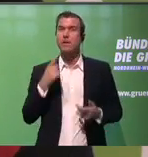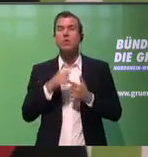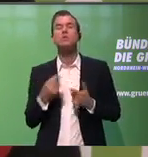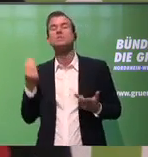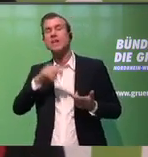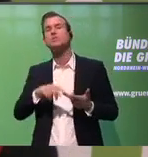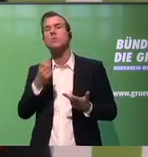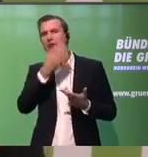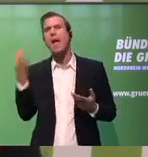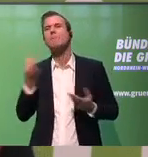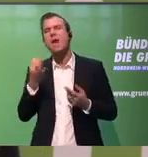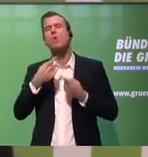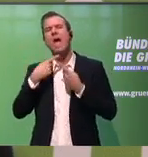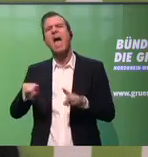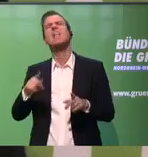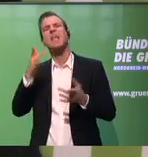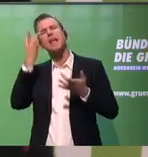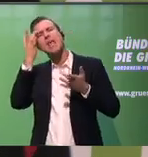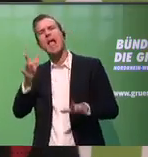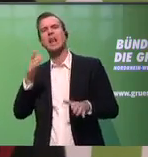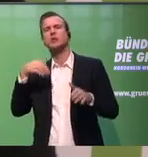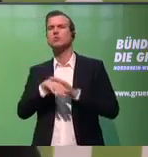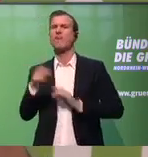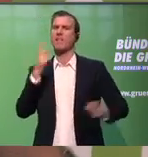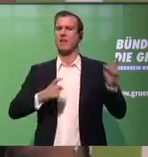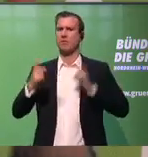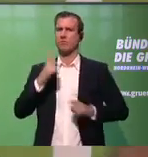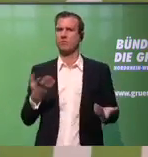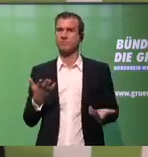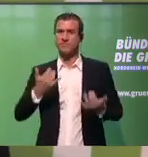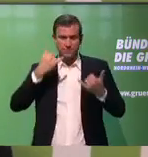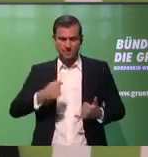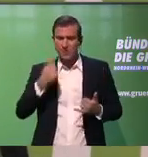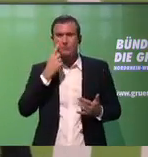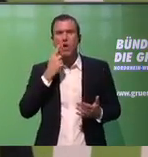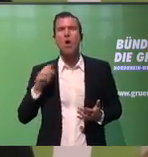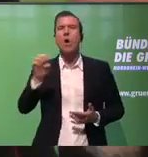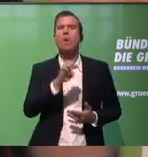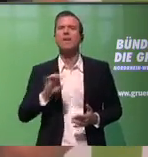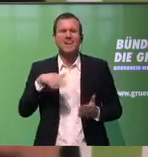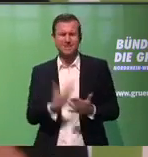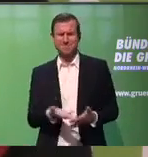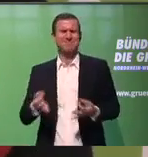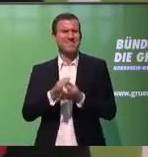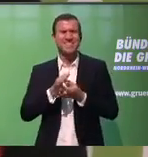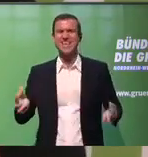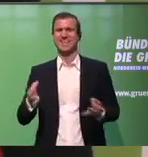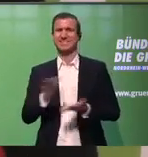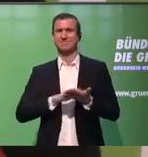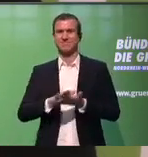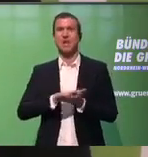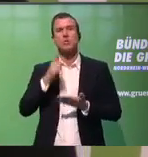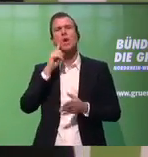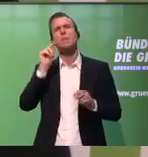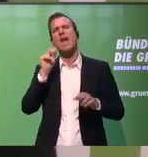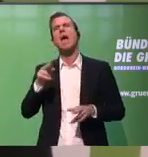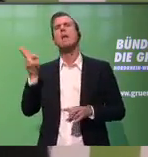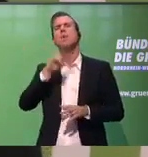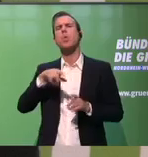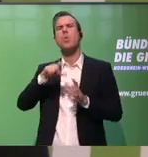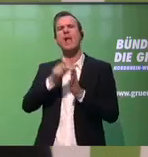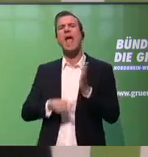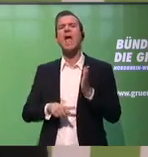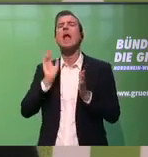wir natürlich aber auch andere legale Zuwanderungsmöglichkeiten. Momentan gibt es nichts auf europäischer Ebene, außer die sogenannte Blue Card, aber die gilt nur